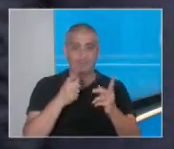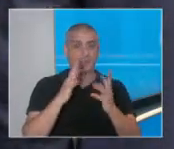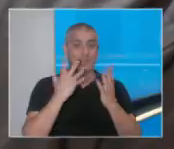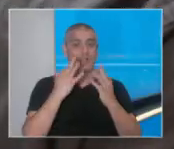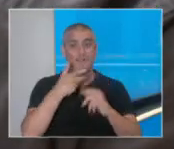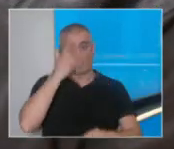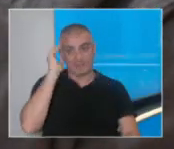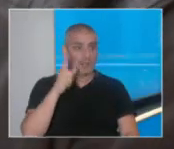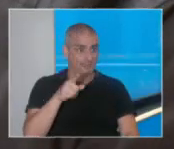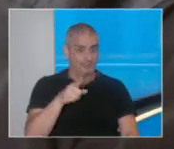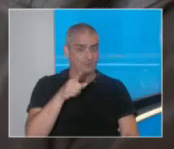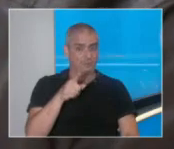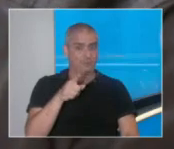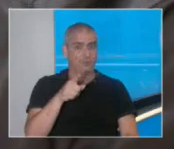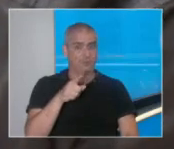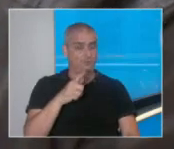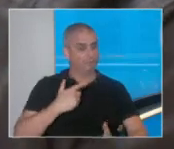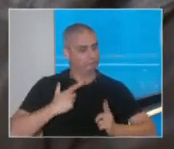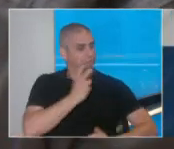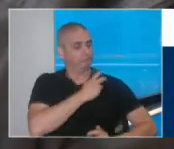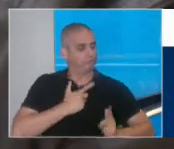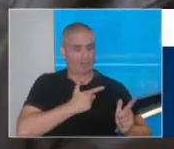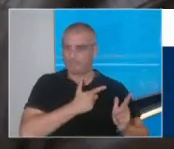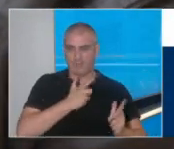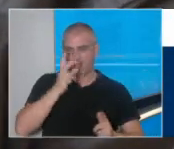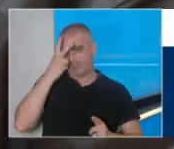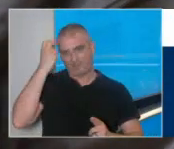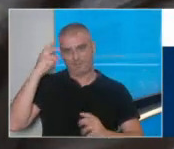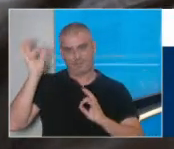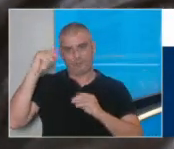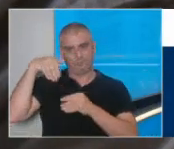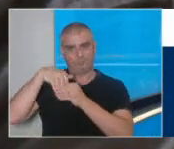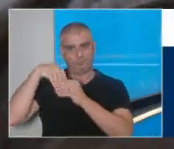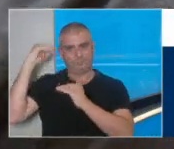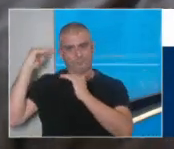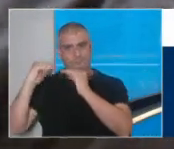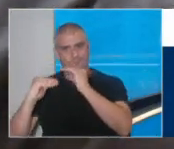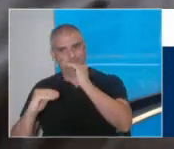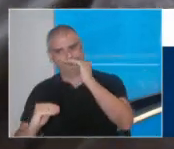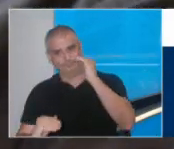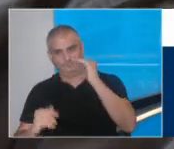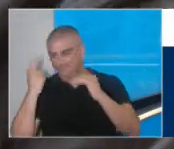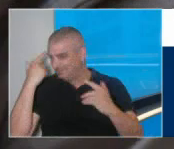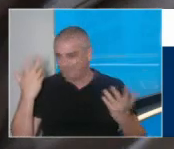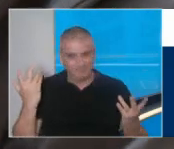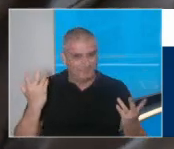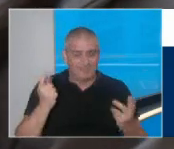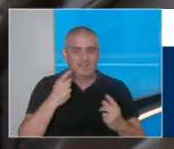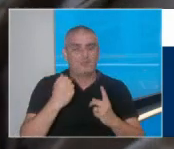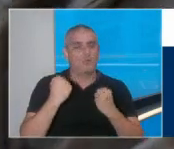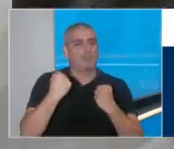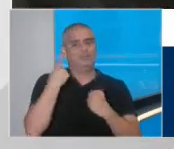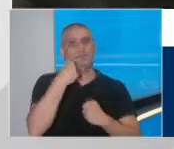כמה לפיד הוא אדמירל מלחמה, האחוז הצבעה במגזר הערבי ירד, לכן גם אפילו ללפיד, שאין ספק שחיזק את